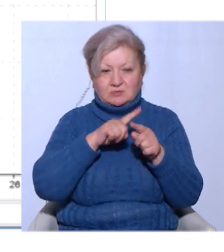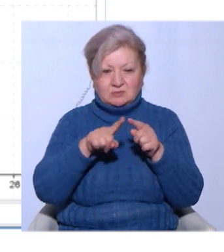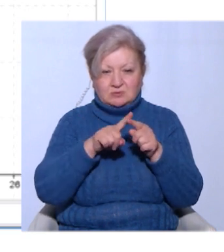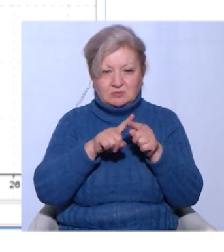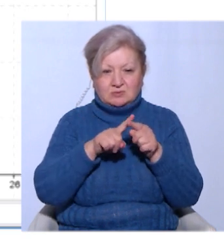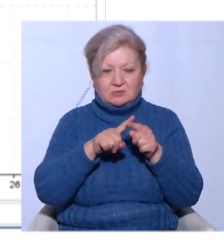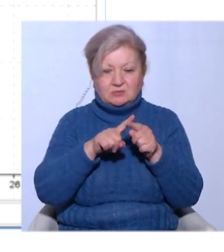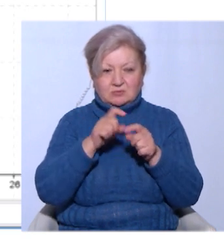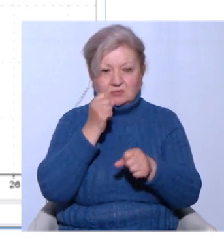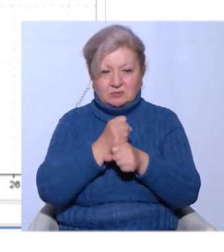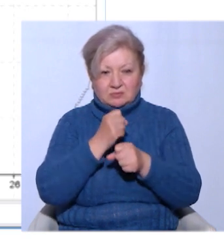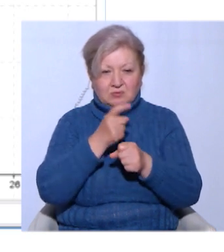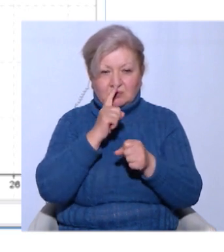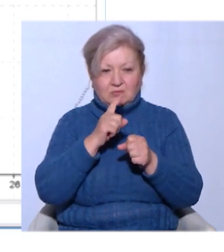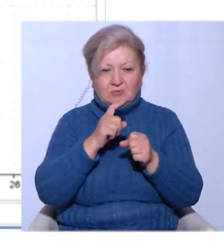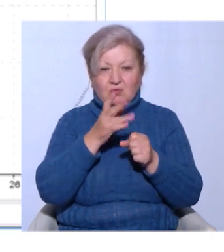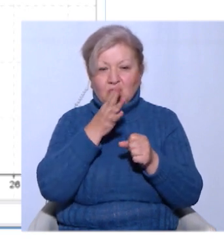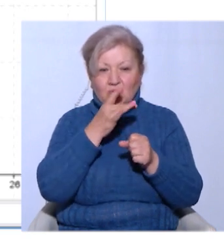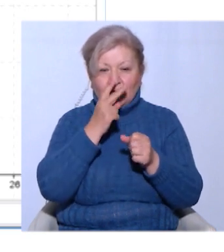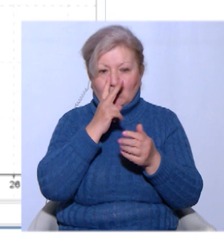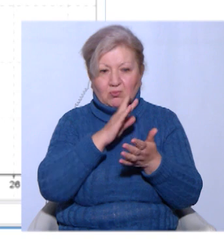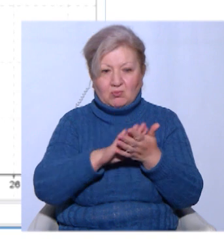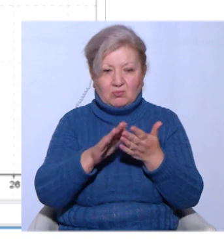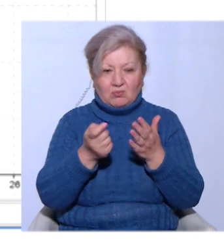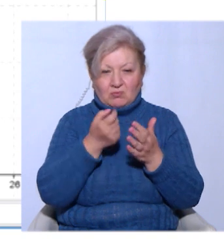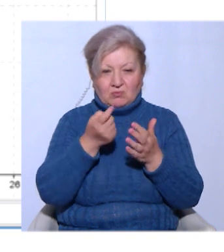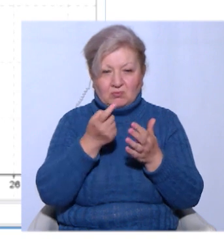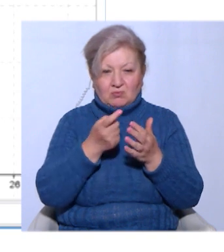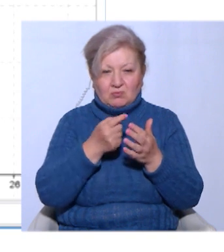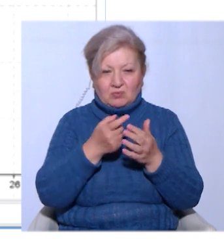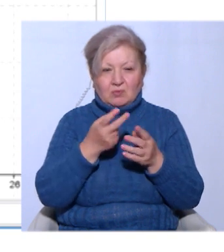მე ვცდილობ სწრაფად გავაკეთო, რა შეიძლება ნაკლები რო დავკარგოთ,